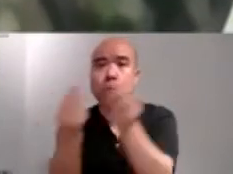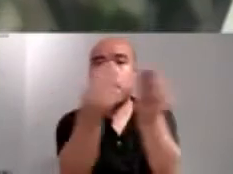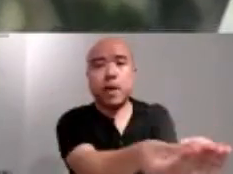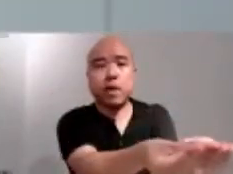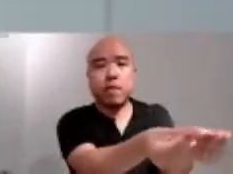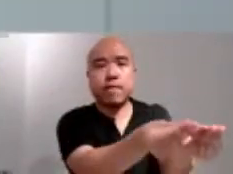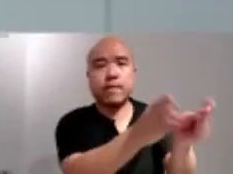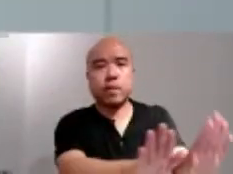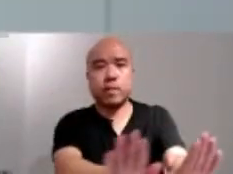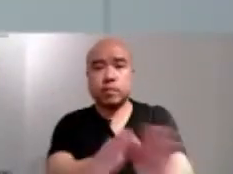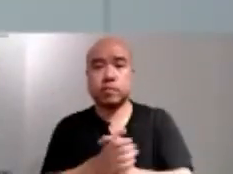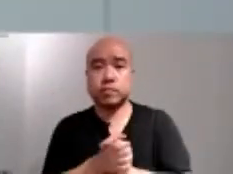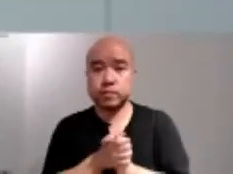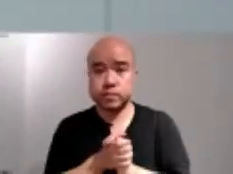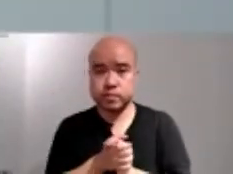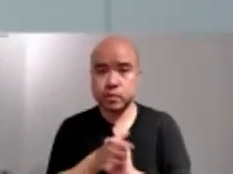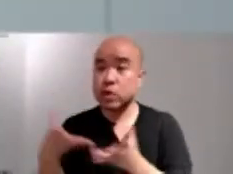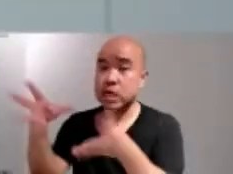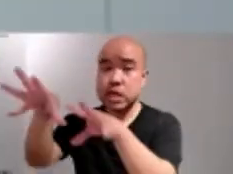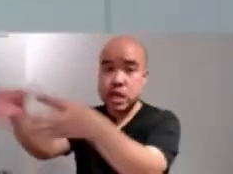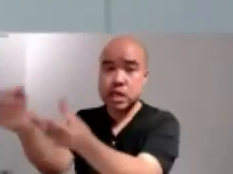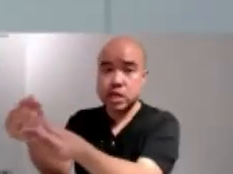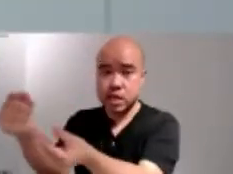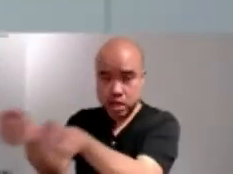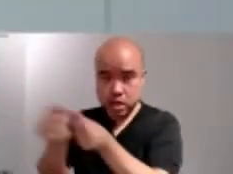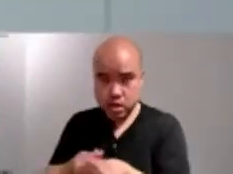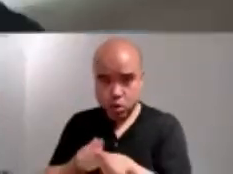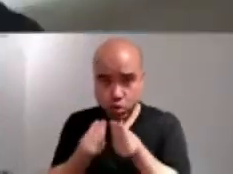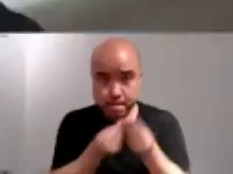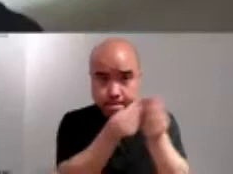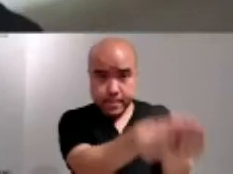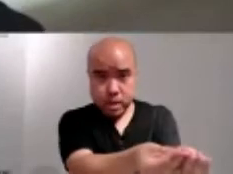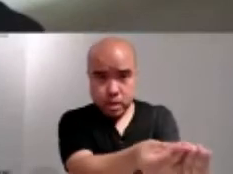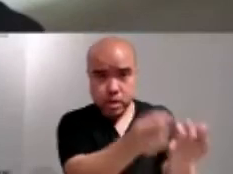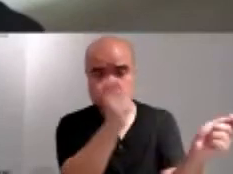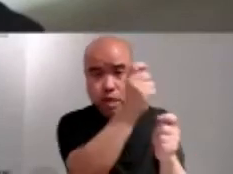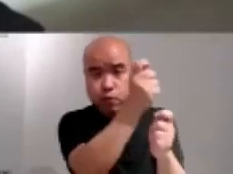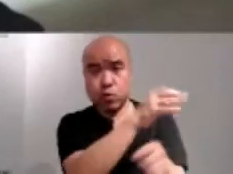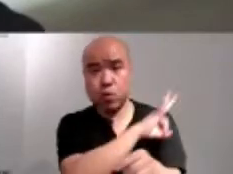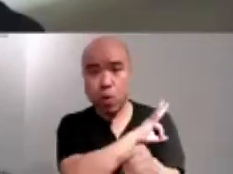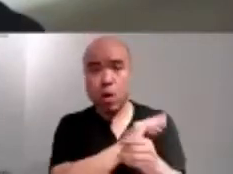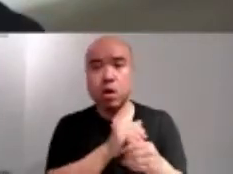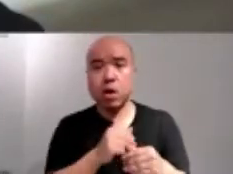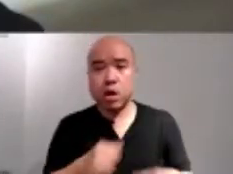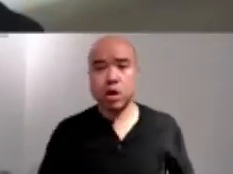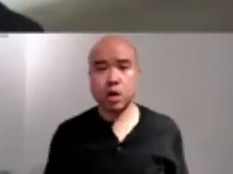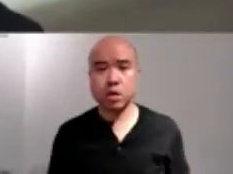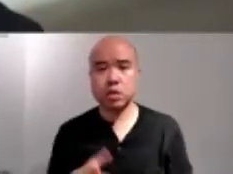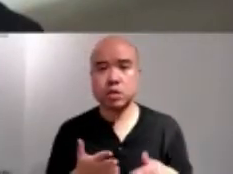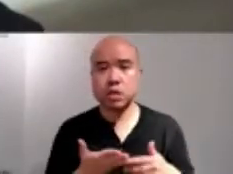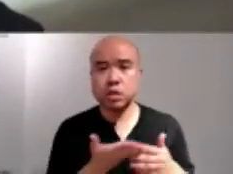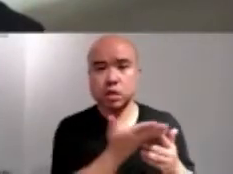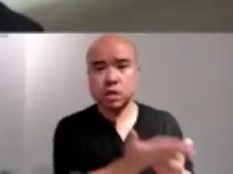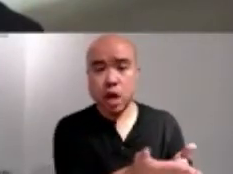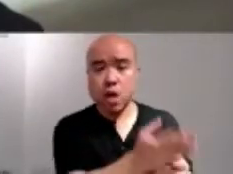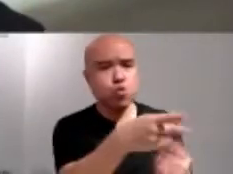籌到嘅款項之後咧，其實我哋係會直接交去當地社福團體入邊嘅負責人嘅。我哋都會好有彈性，交俾佢哋自由去選擇點